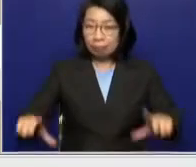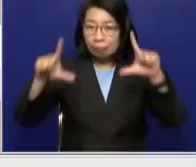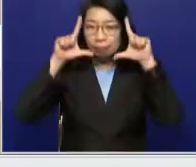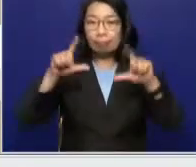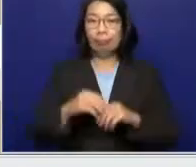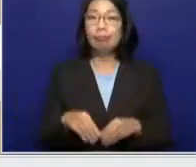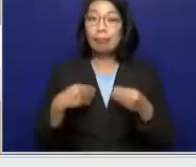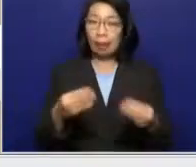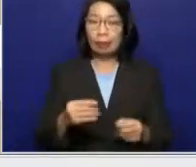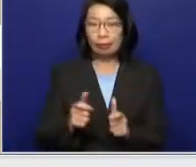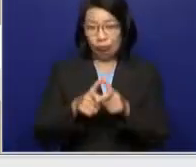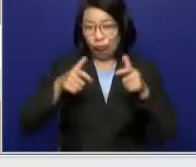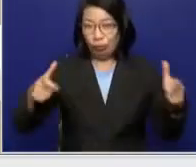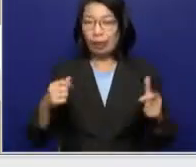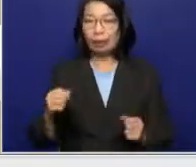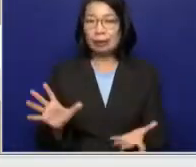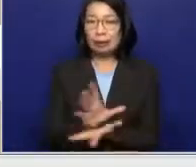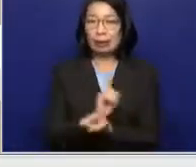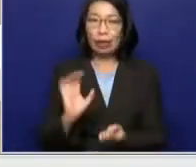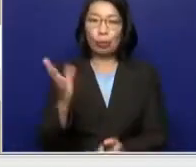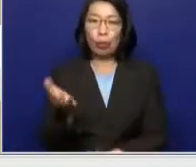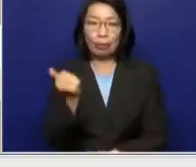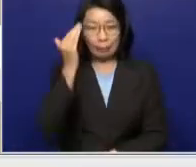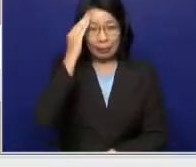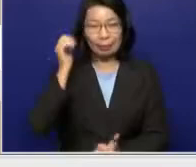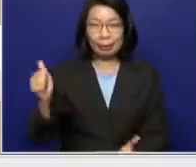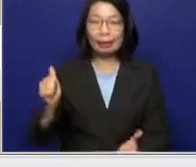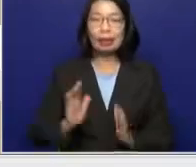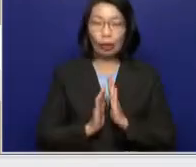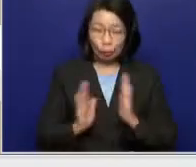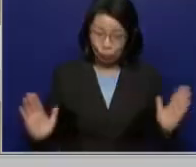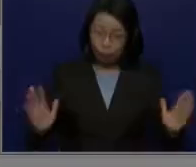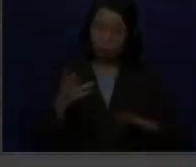มีความยิ่งใหญ่ในสังคมโลกต่อไปในอนาคตนะครับขอบคุณครับท่านประธาน ขอบคุณครับ